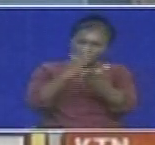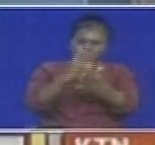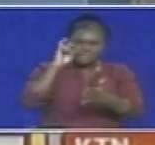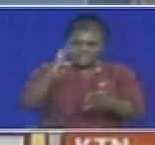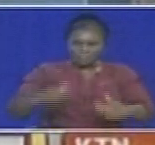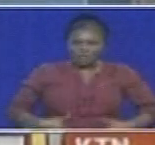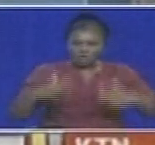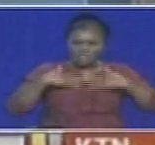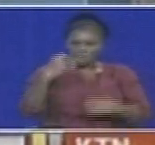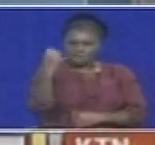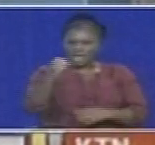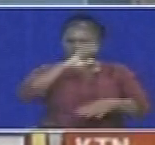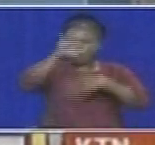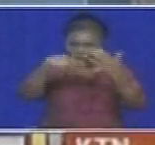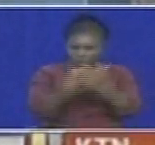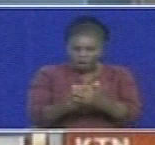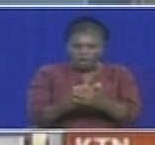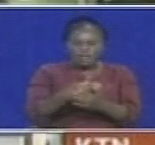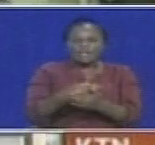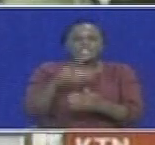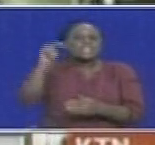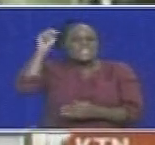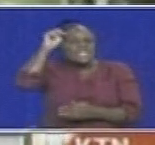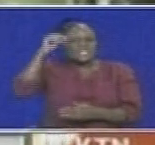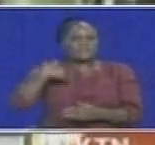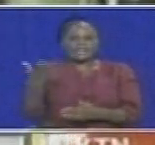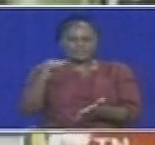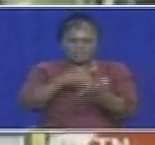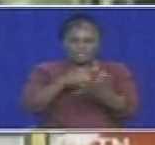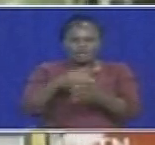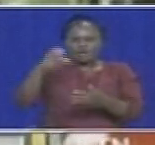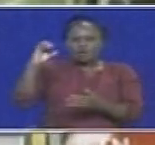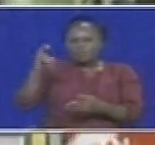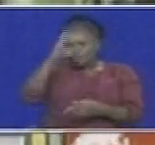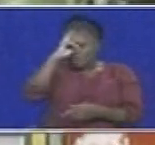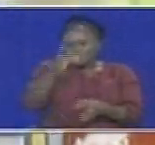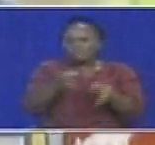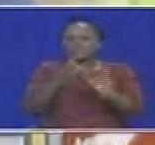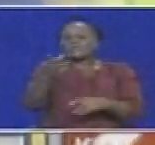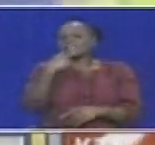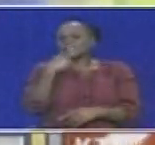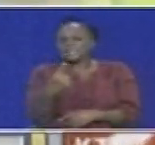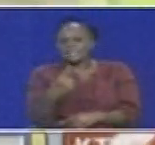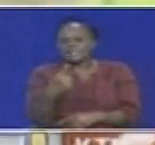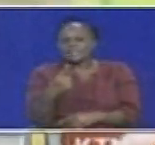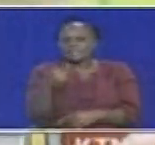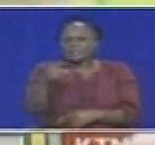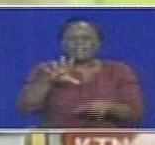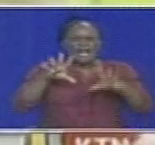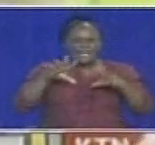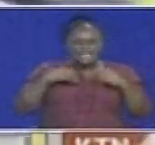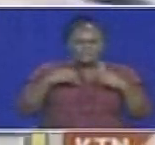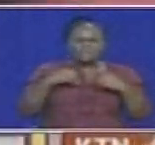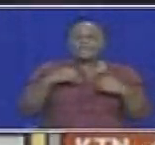mitano. Mmoja ndiye huyo binamu yangu ambaye ni Yusuf. OCPD wa Kieni Mashariki Ancent Kaloki hata hivyo amepinga madai